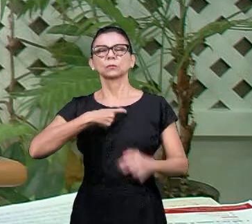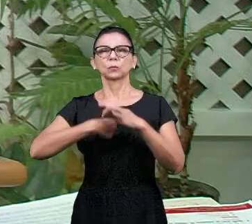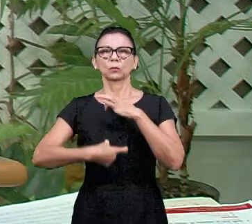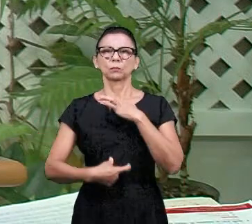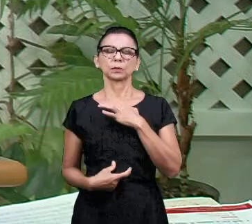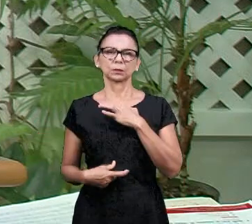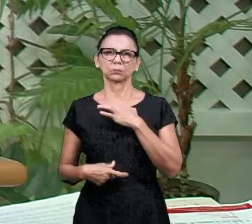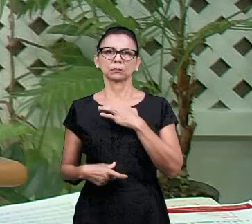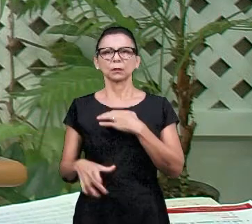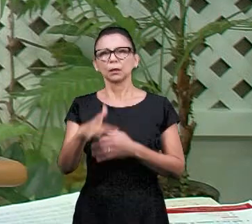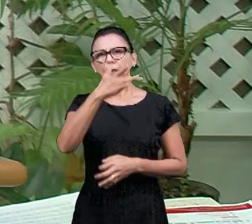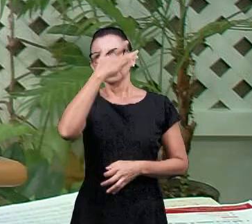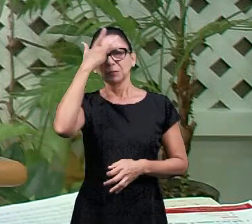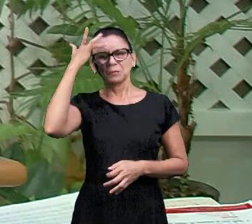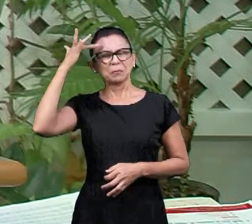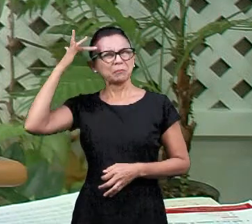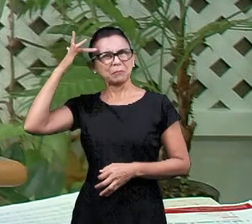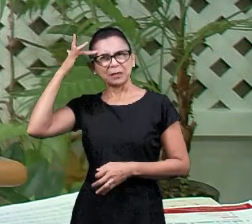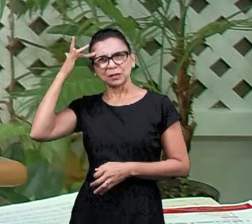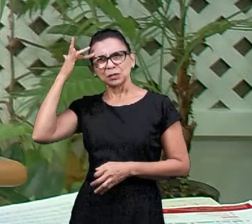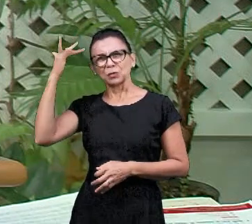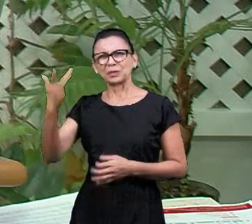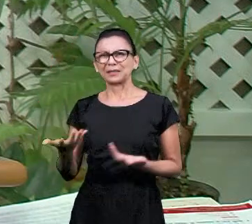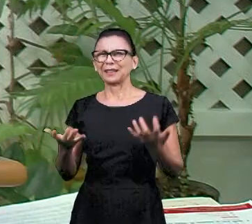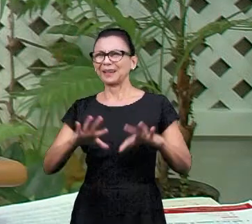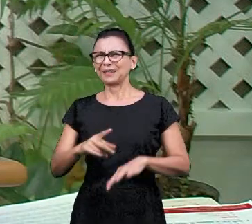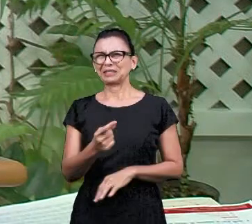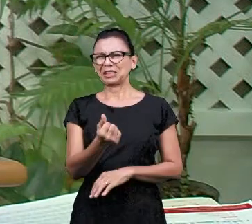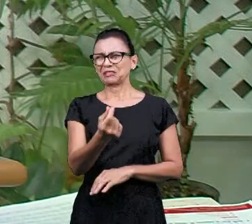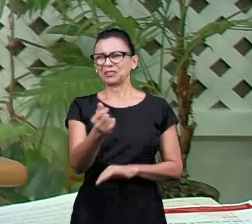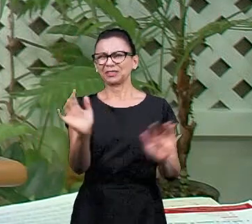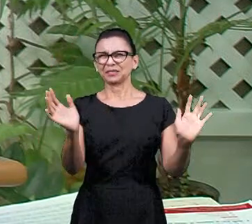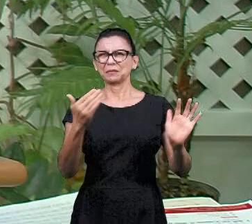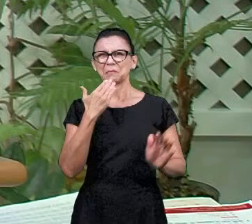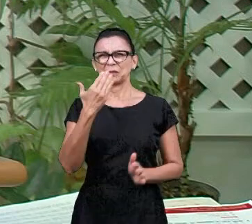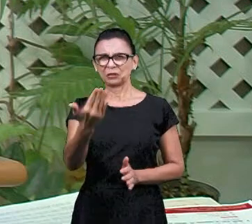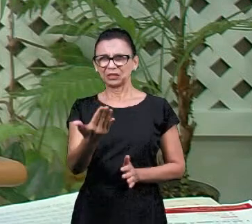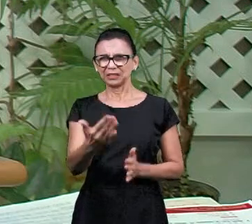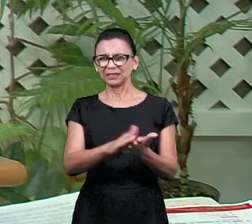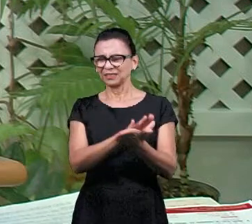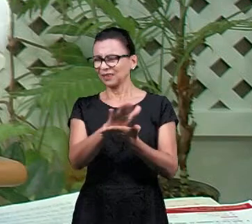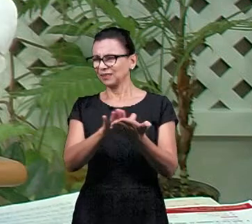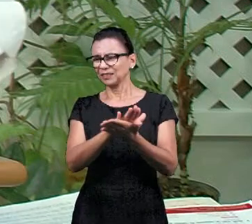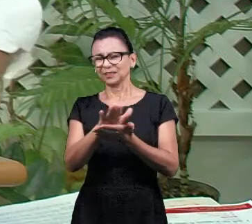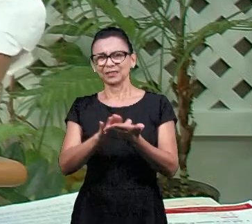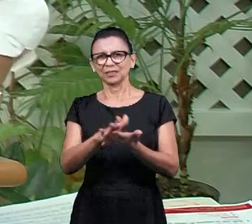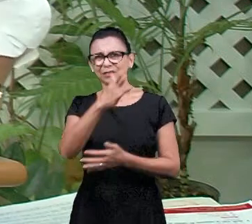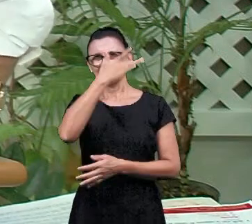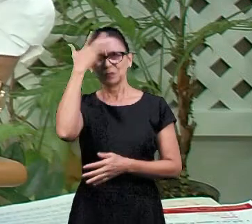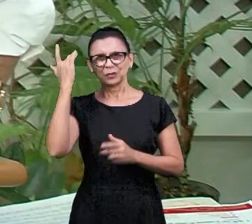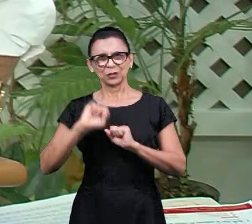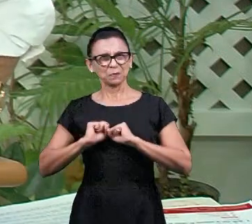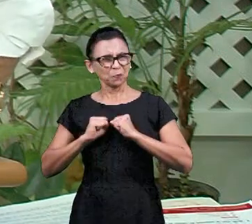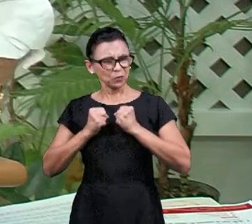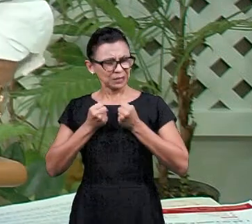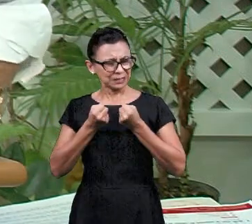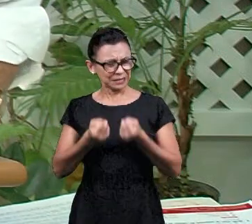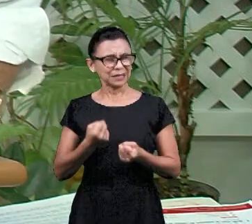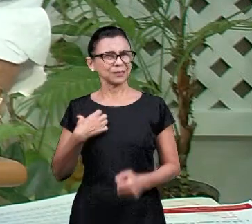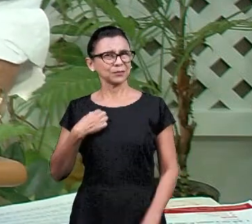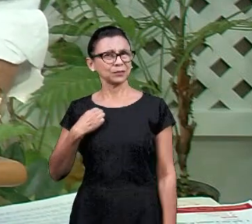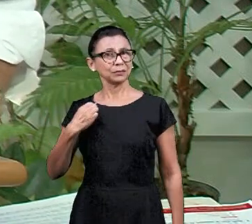qui ont donné leur vie. Ils ne sont pas en train de demander de l'argent à personne, des hommes dédiés. Et